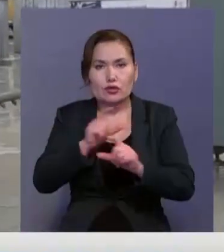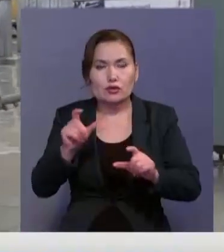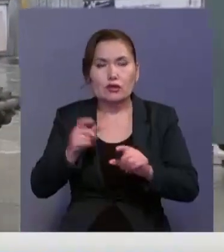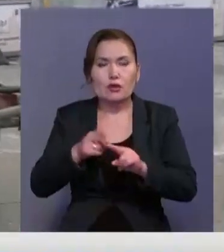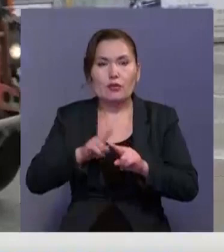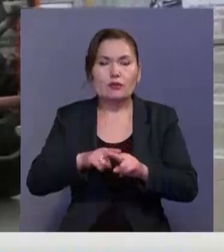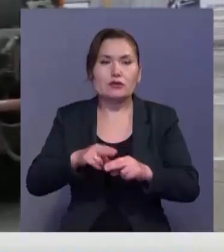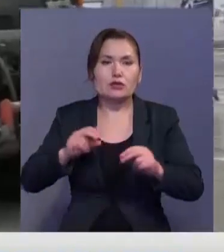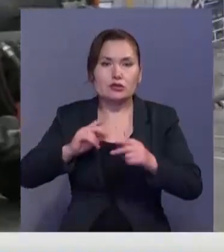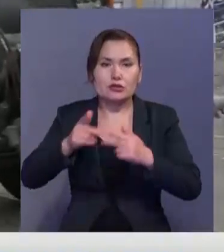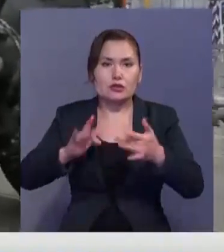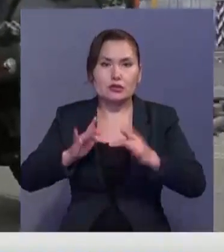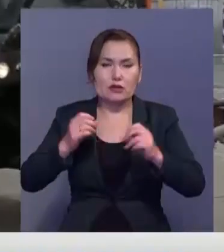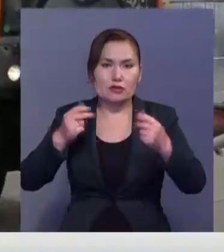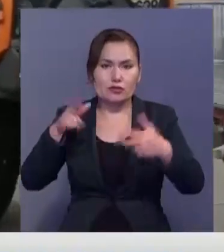ықтимал.